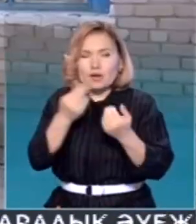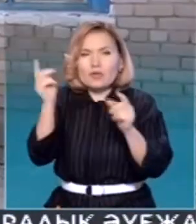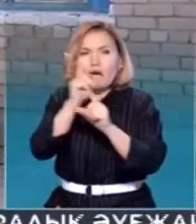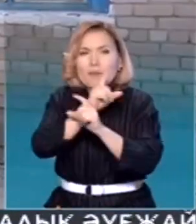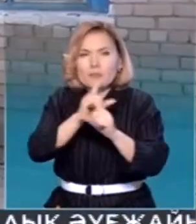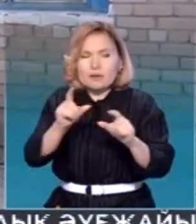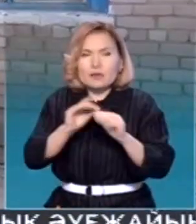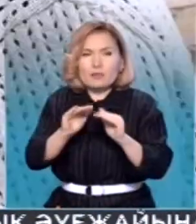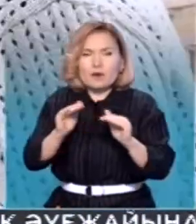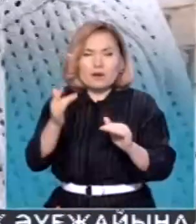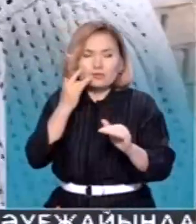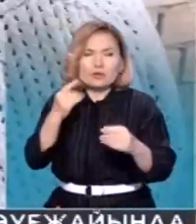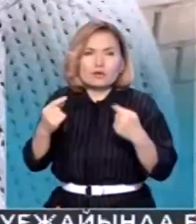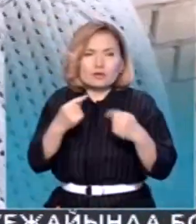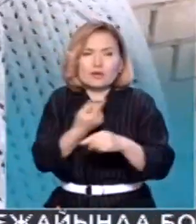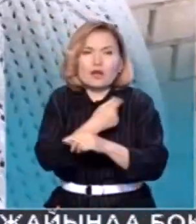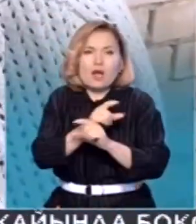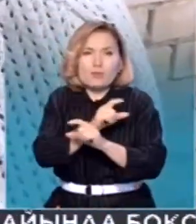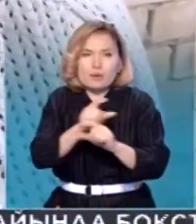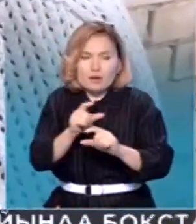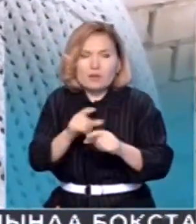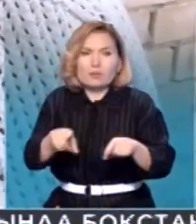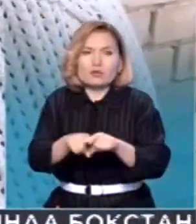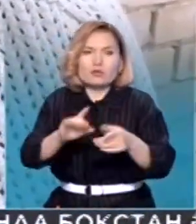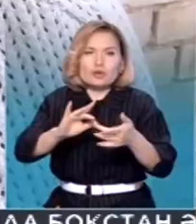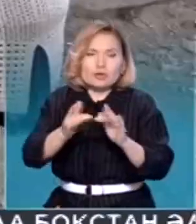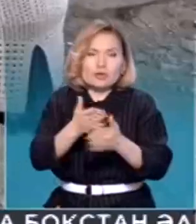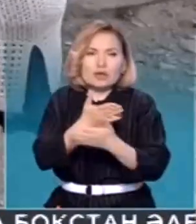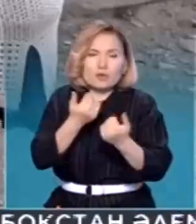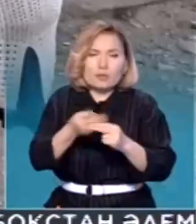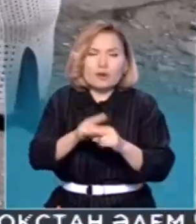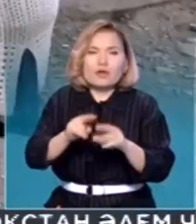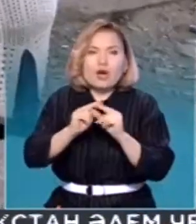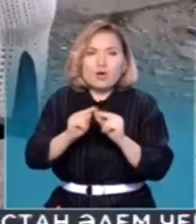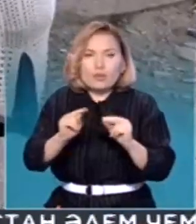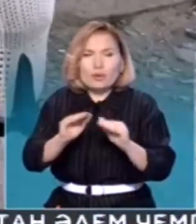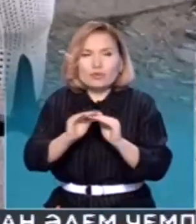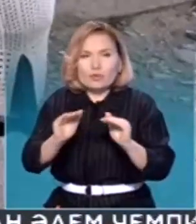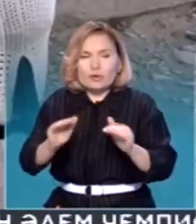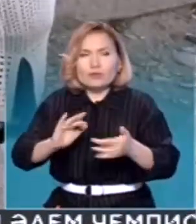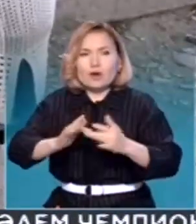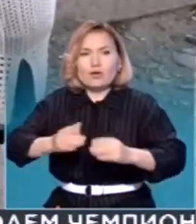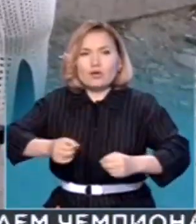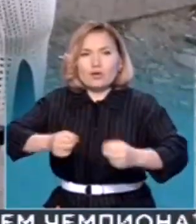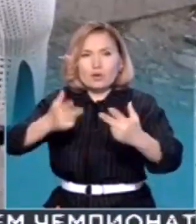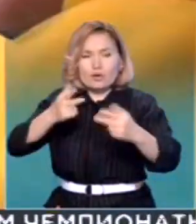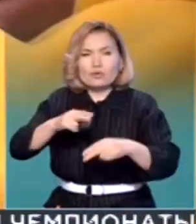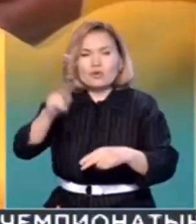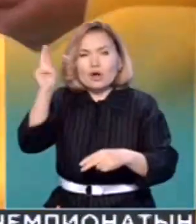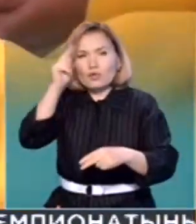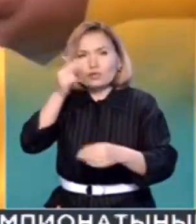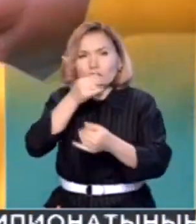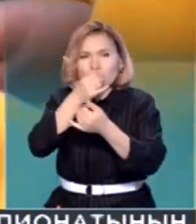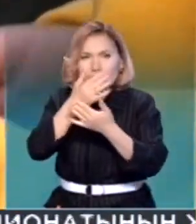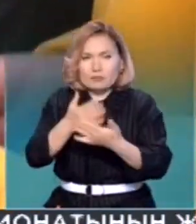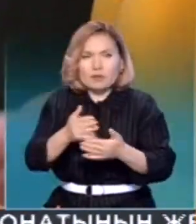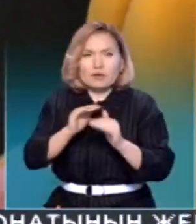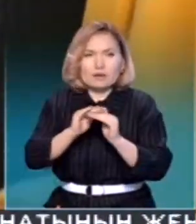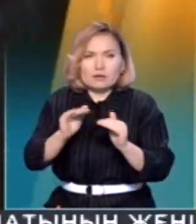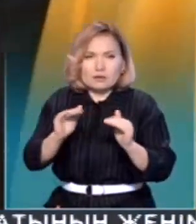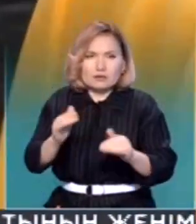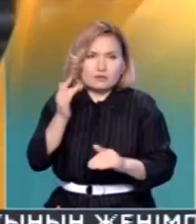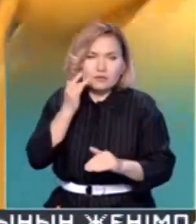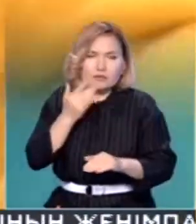ұжымы қиналып, медицина, ветеринария қызметі тұралады. Ұстаздар мен оқушылар онлайн оқуға көшкенде әбден тығырыққа